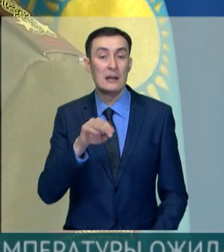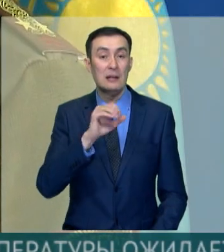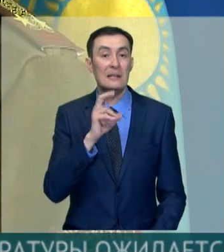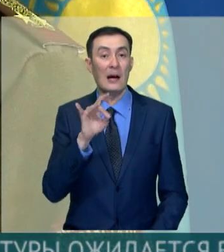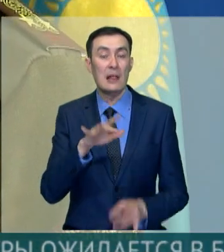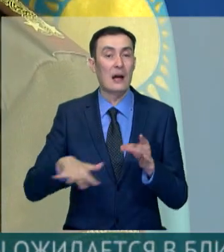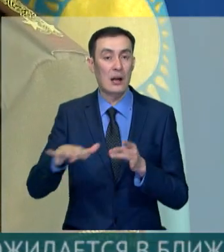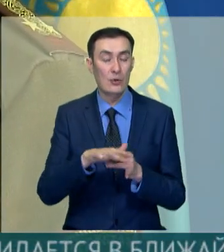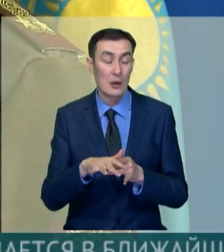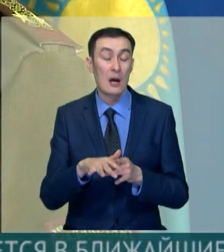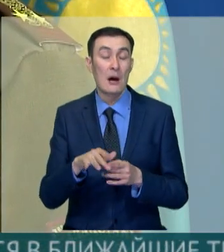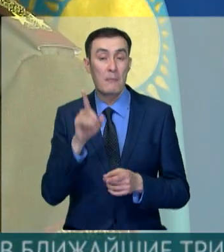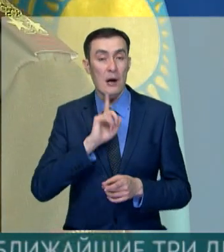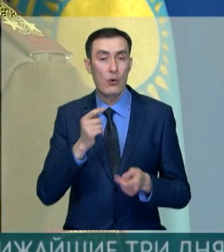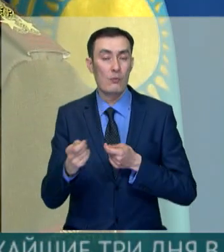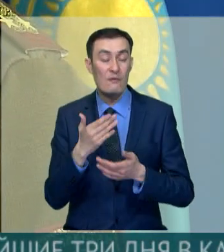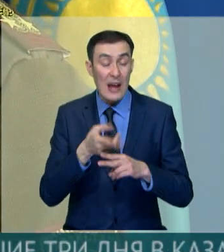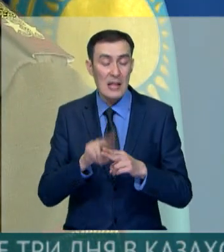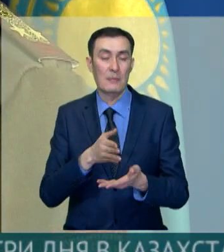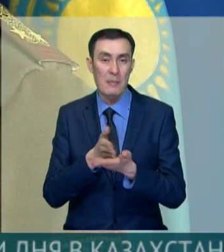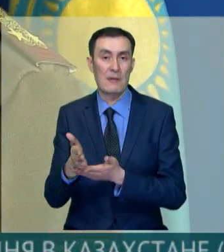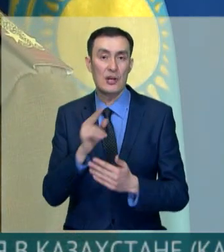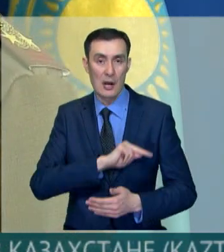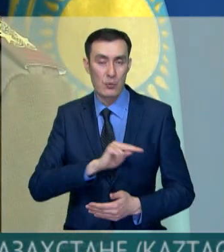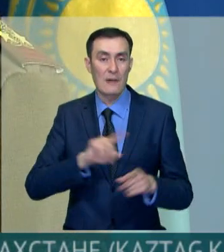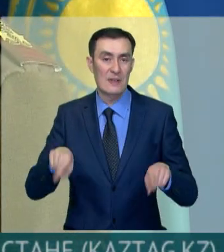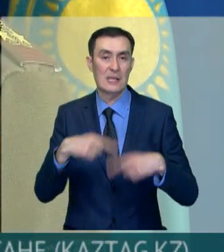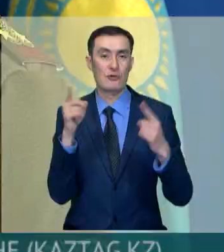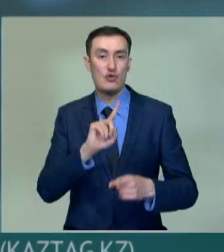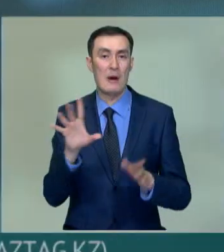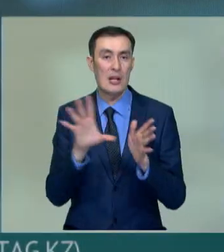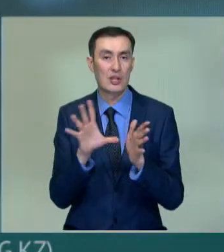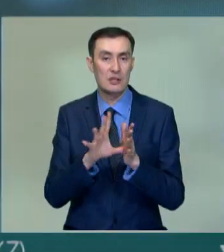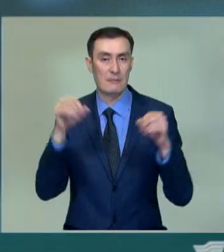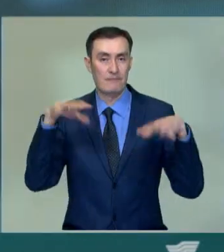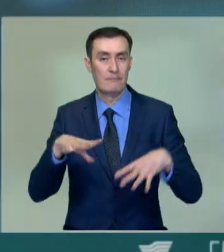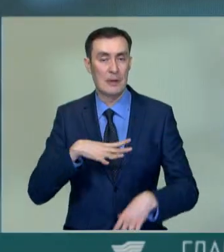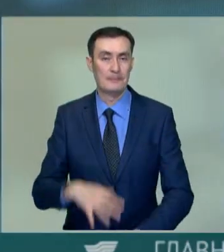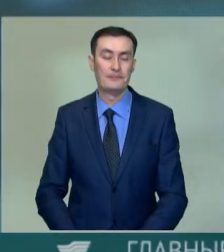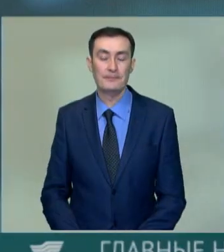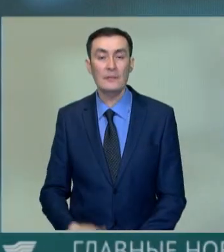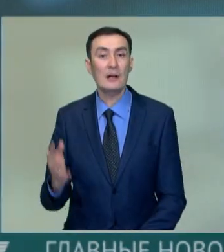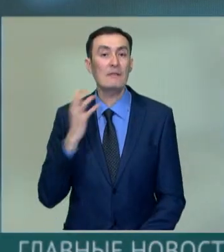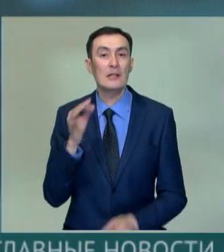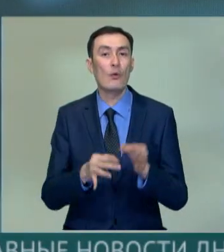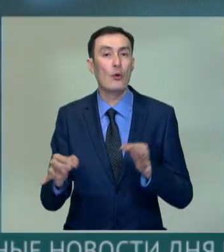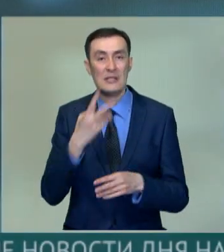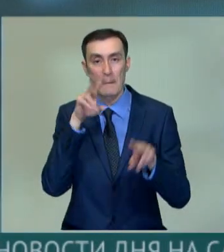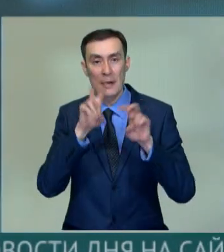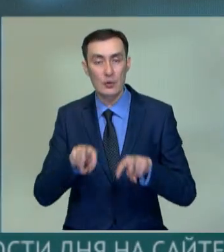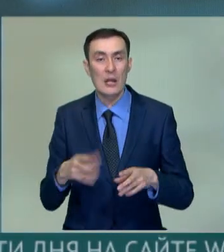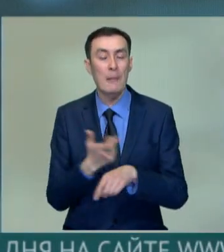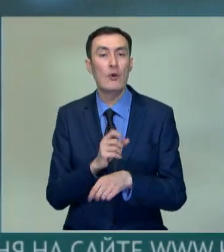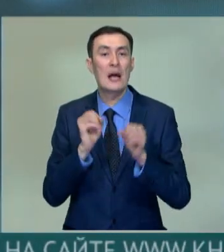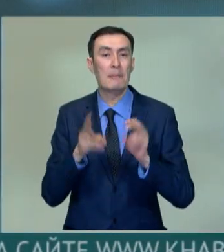населенный пункт. В данном направлении работа проводится по подключению к электроэнергии. Кызылординской области мониторят наиболее опасные